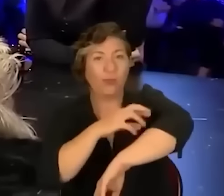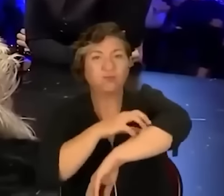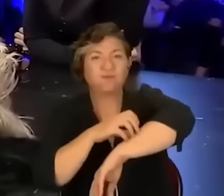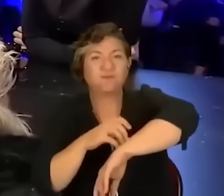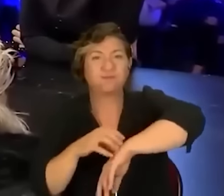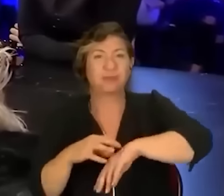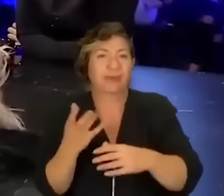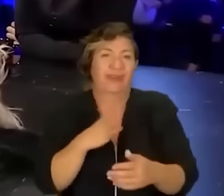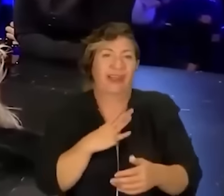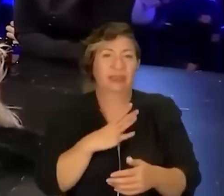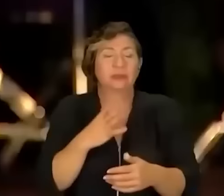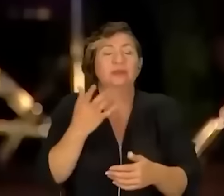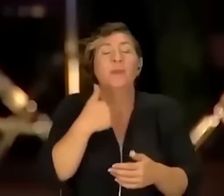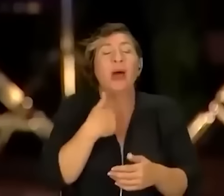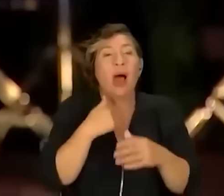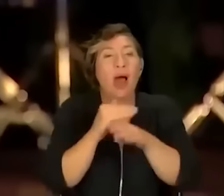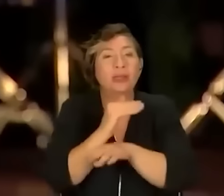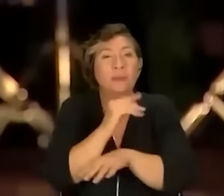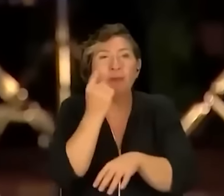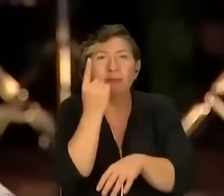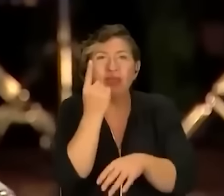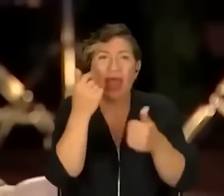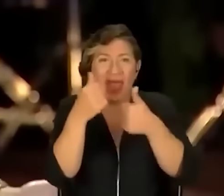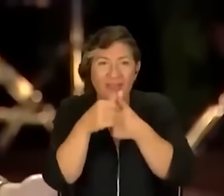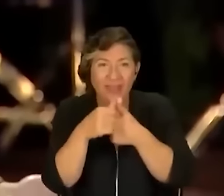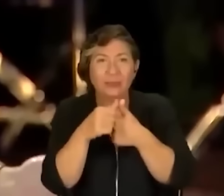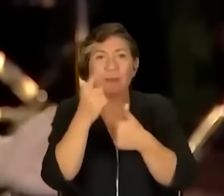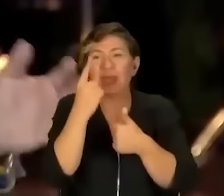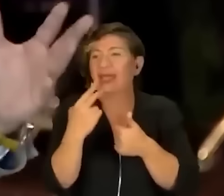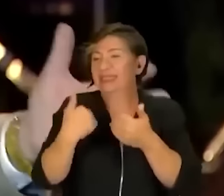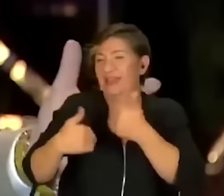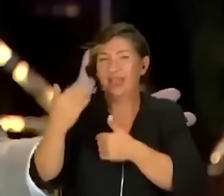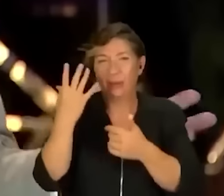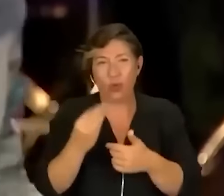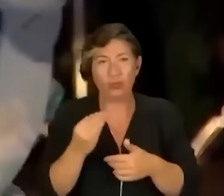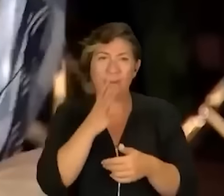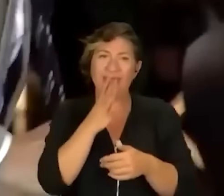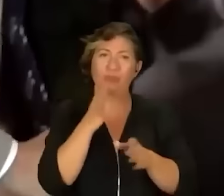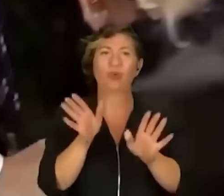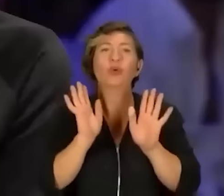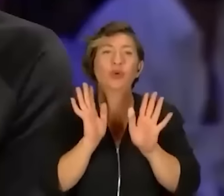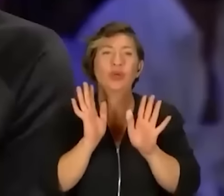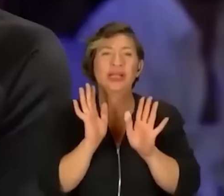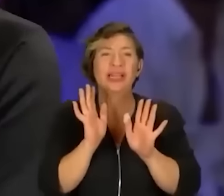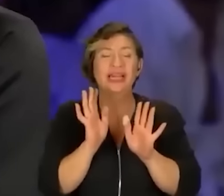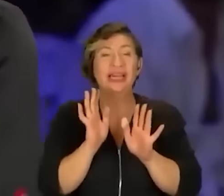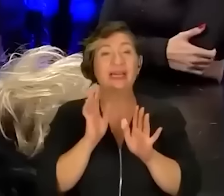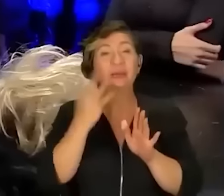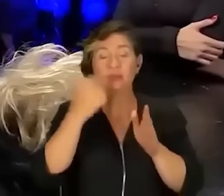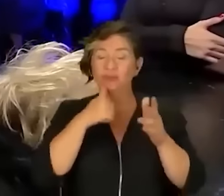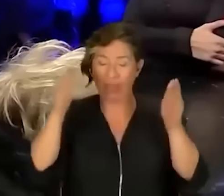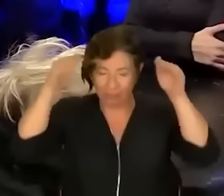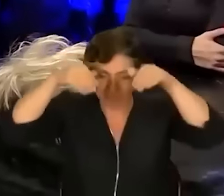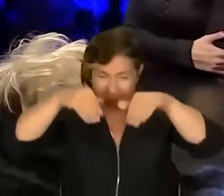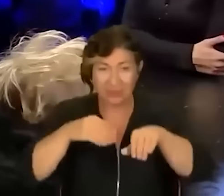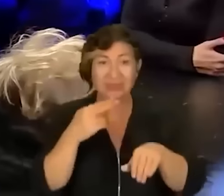ben kaç tane yani hayatımda bir kere evlendim. Bir kere de kız arkadaşım oldu. Bütün bilgim bu. Evet. Ama mesela suya